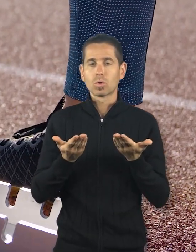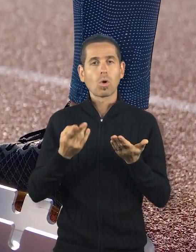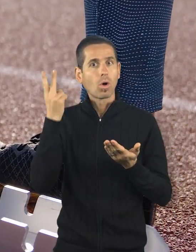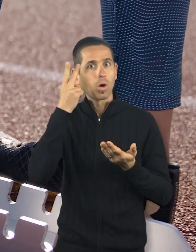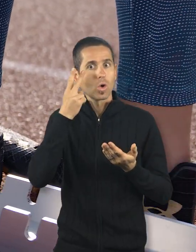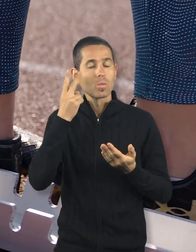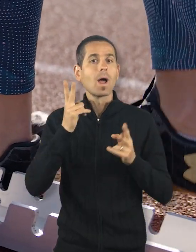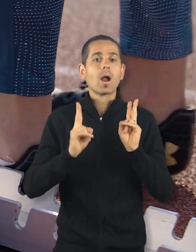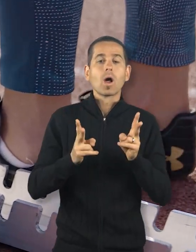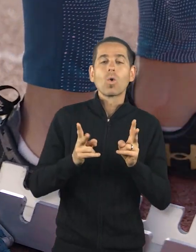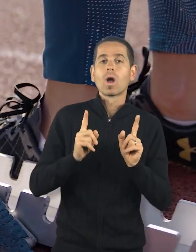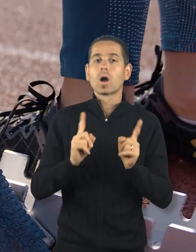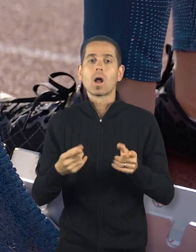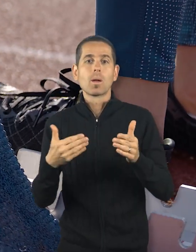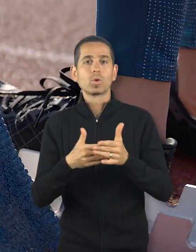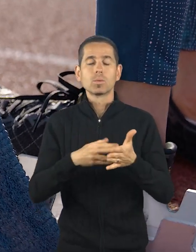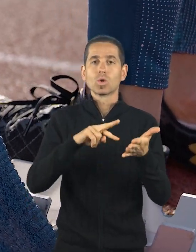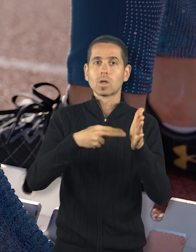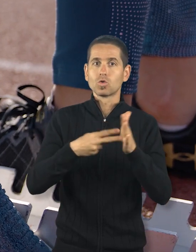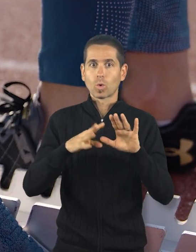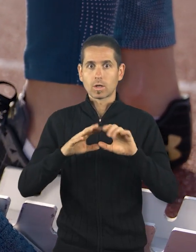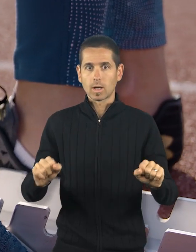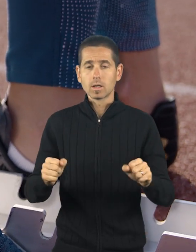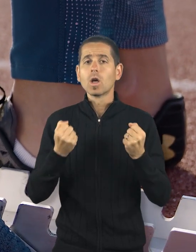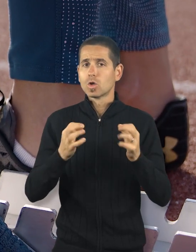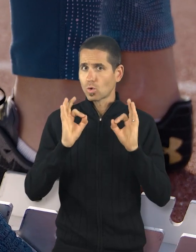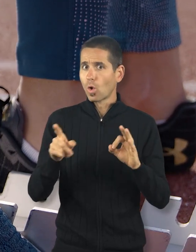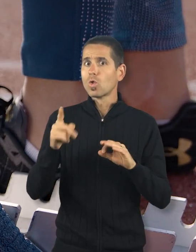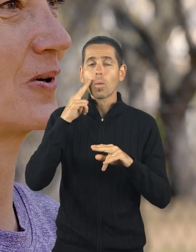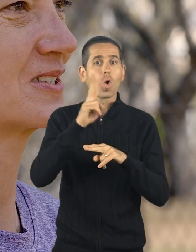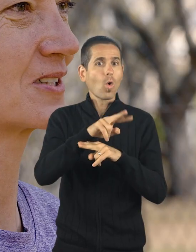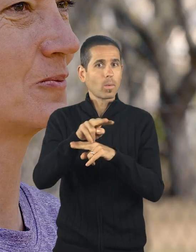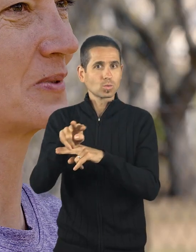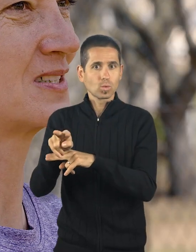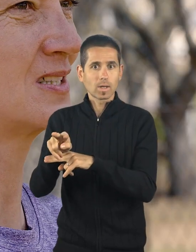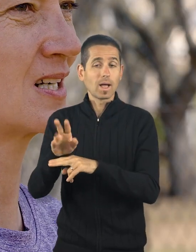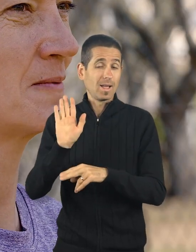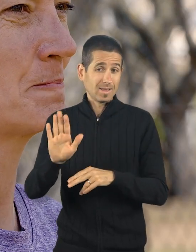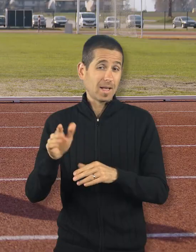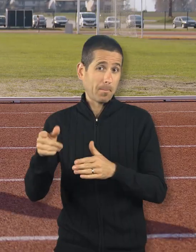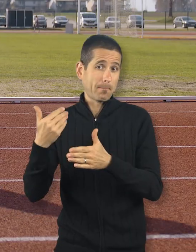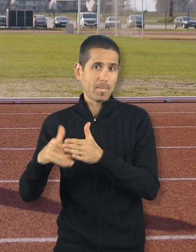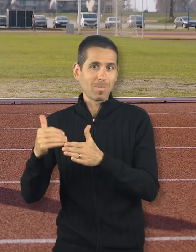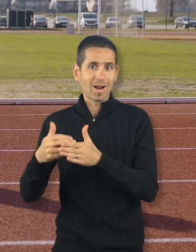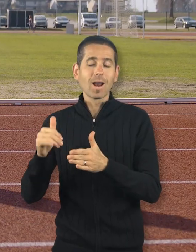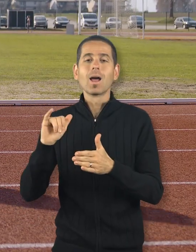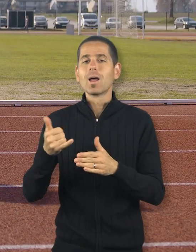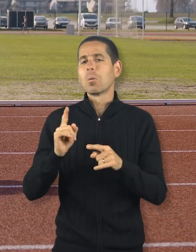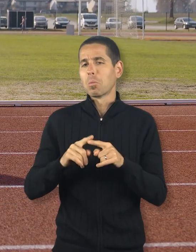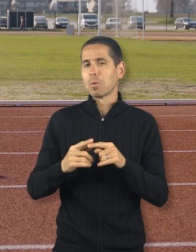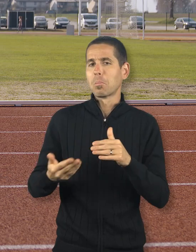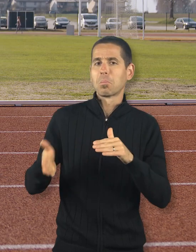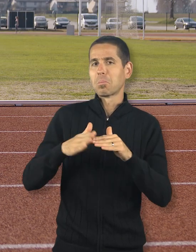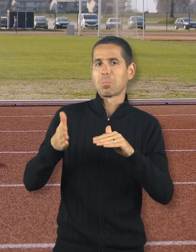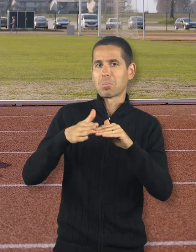tehnično narediti, zelo dobro opazuje, tako da je ta njen manjko mogoče malo pol se kompenzira. Problem je pa